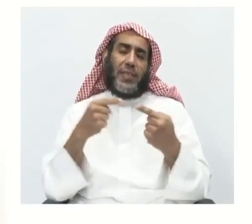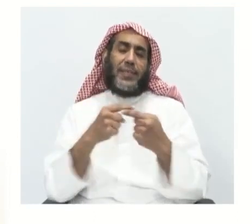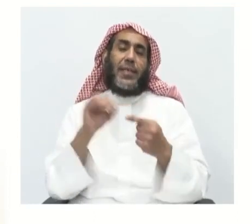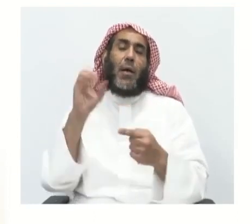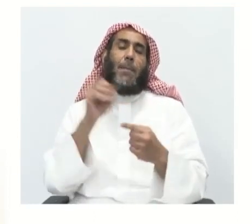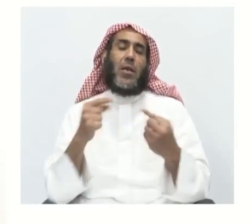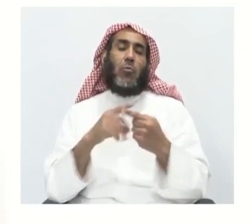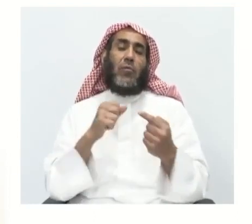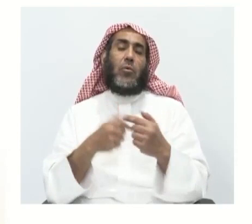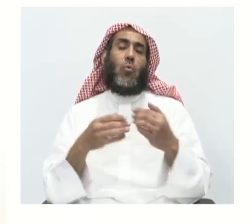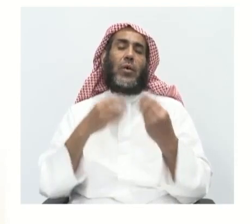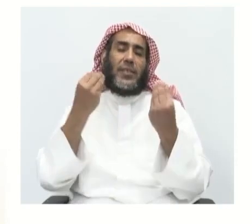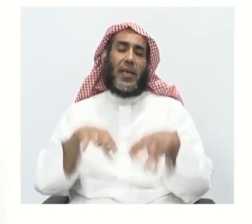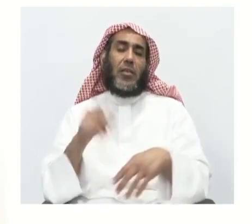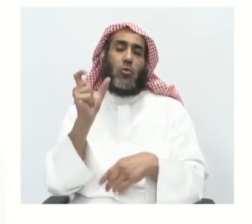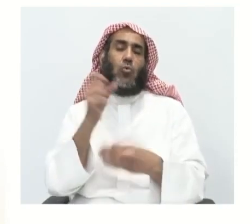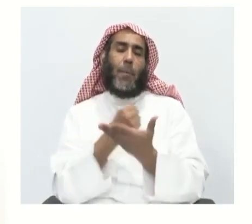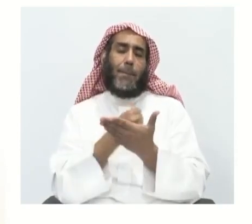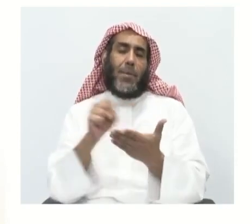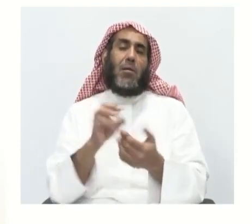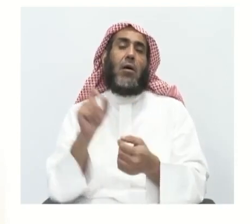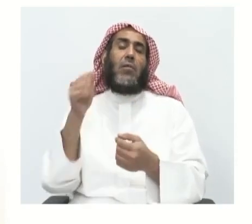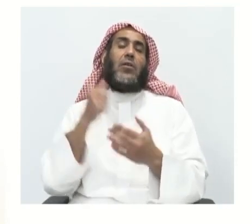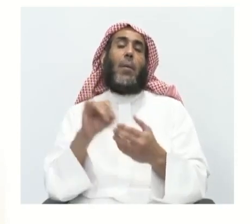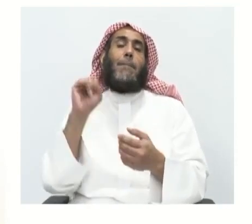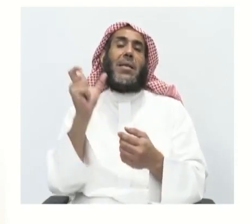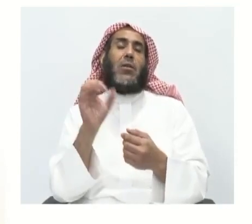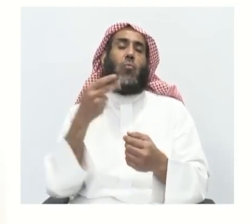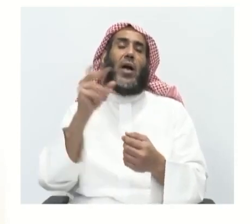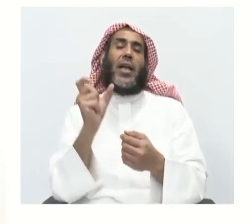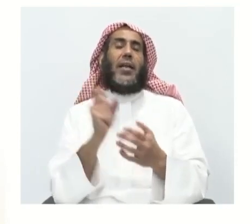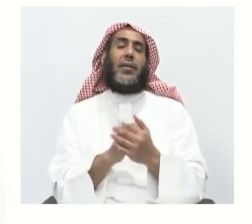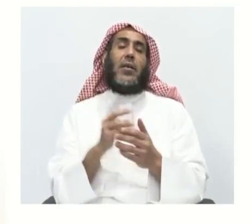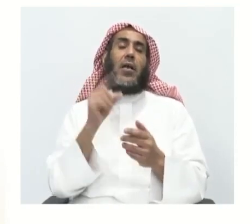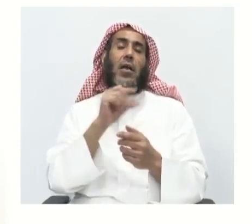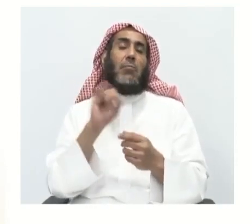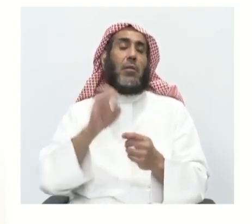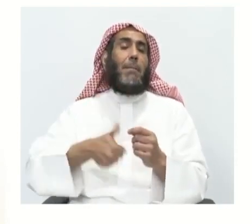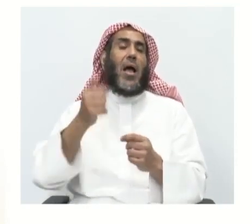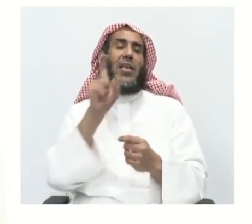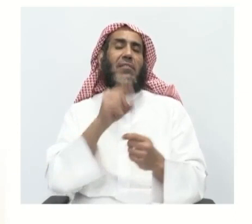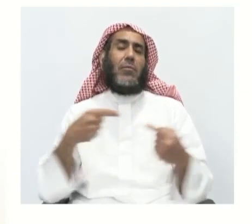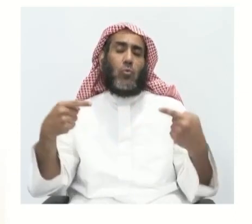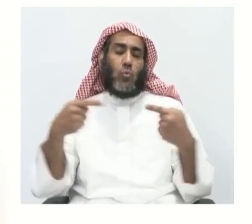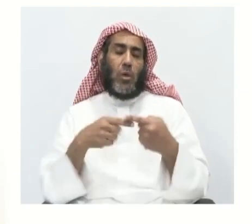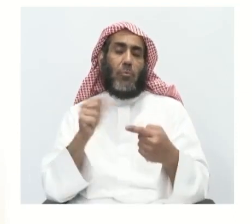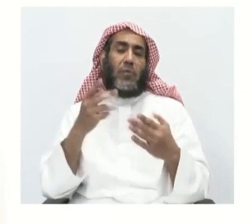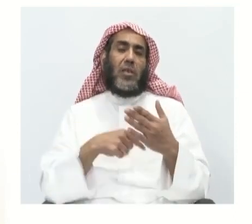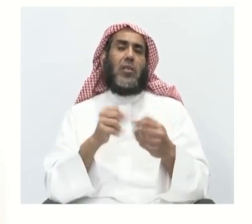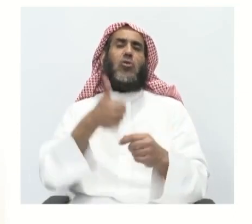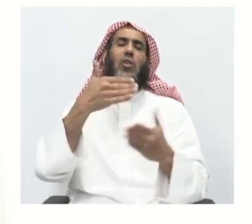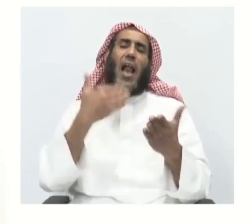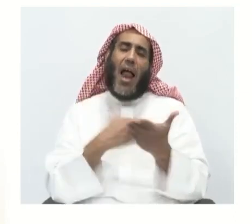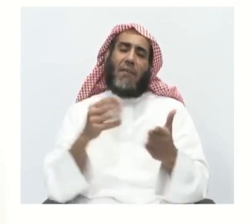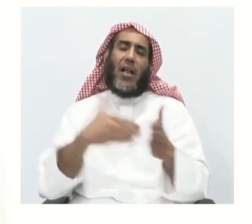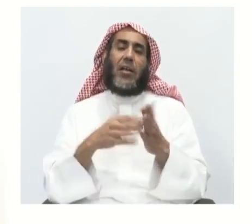من بحروف الجر وسقطت النون من حرفي الجر من وعن كلمه ما استفهاميه توصل بحروف الجر فتسقط الالف من